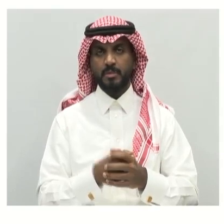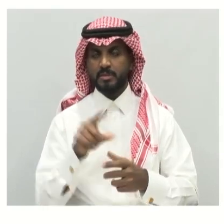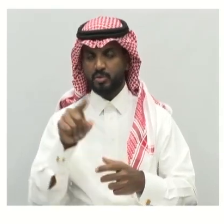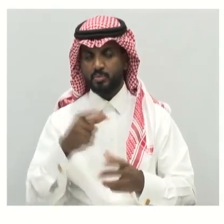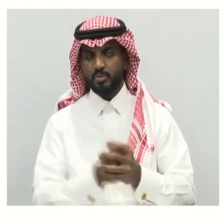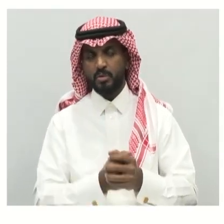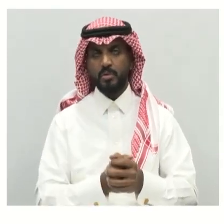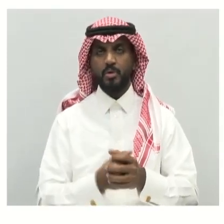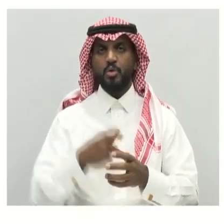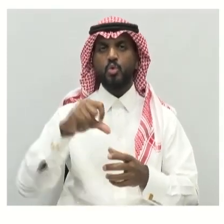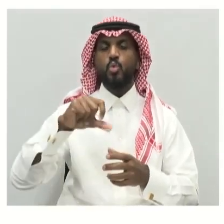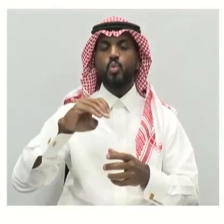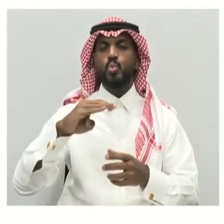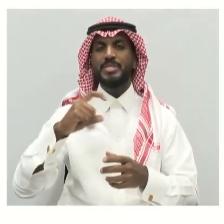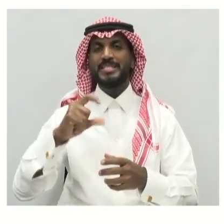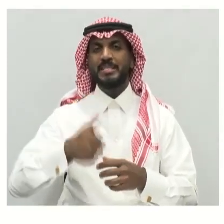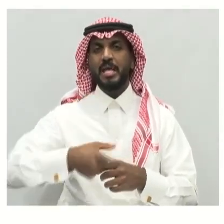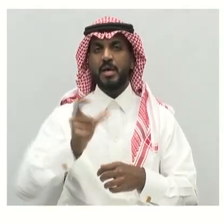احسنتم وجدان